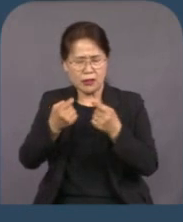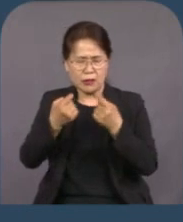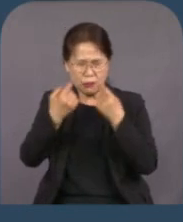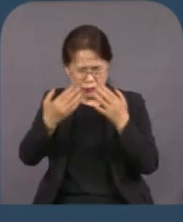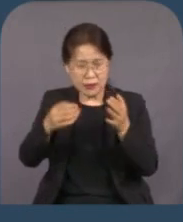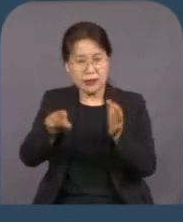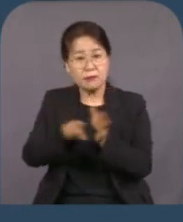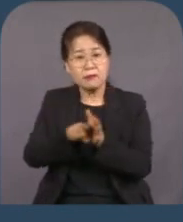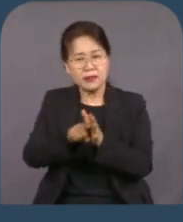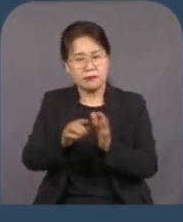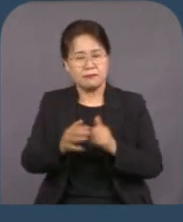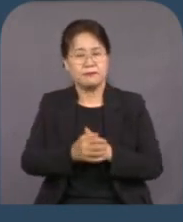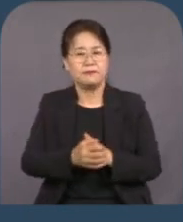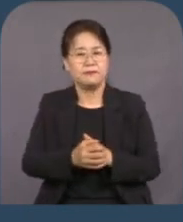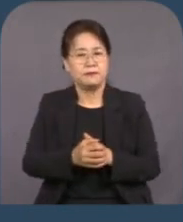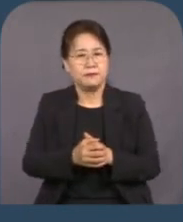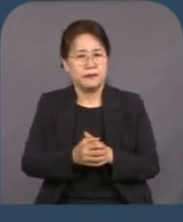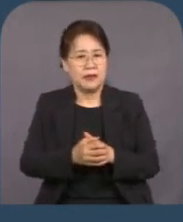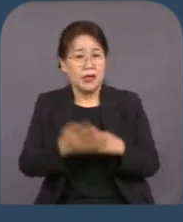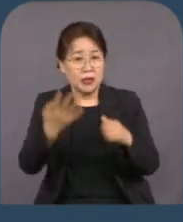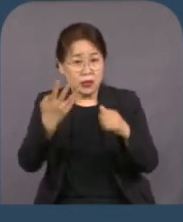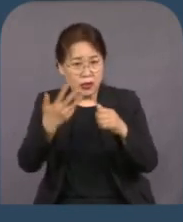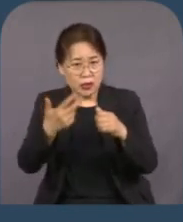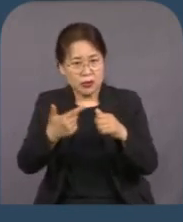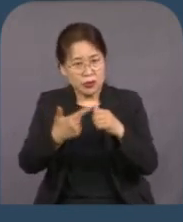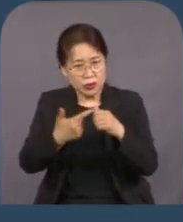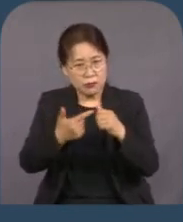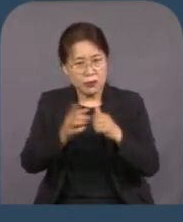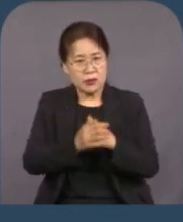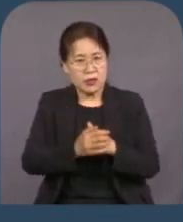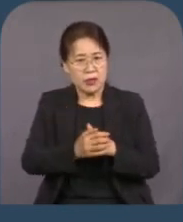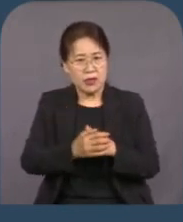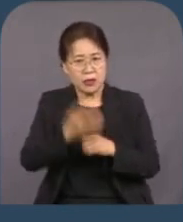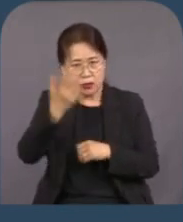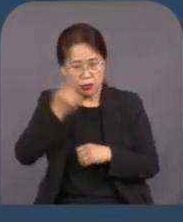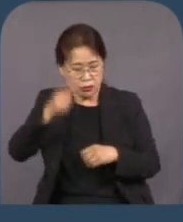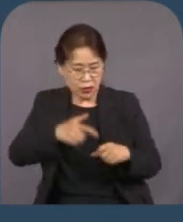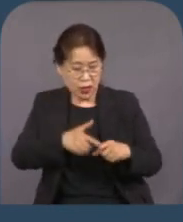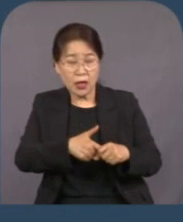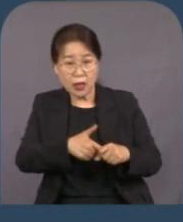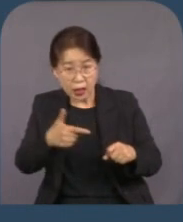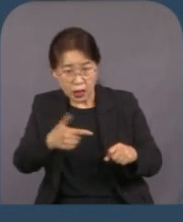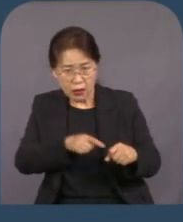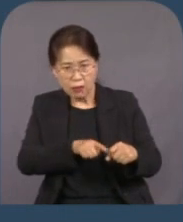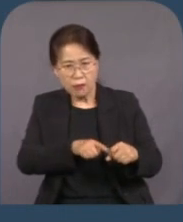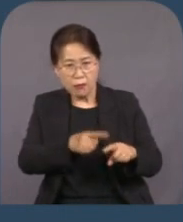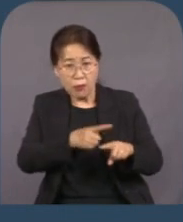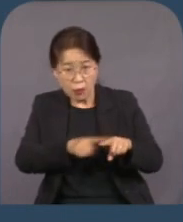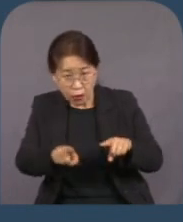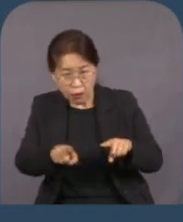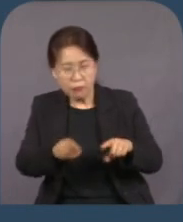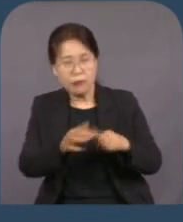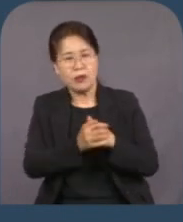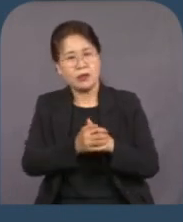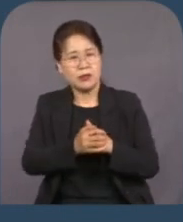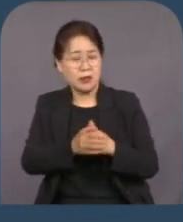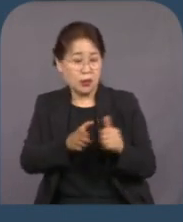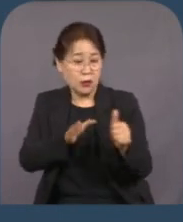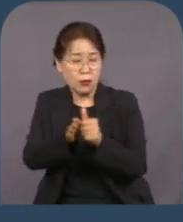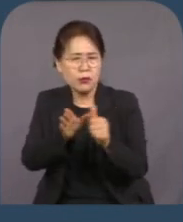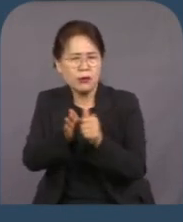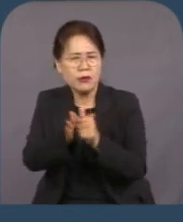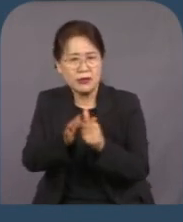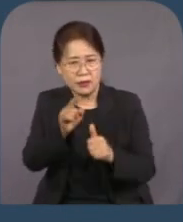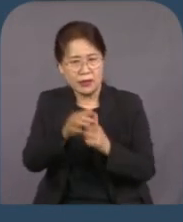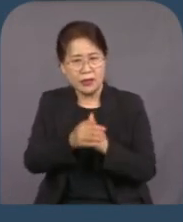말합니다 그리고 여섯 번째가 성령의 검인데 유일하게 공격력 무기예요 이것은 곧 하나님의